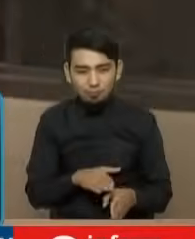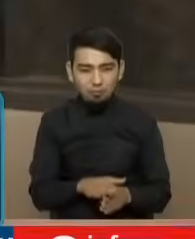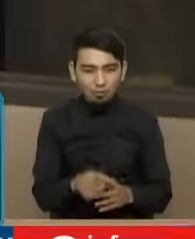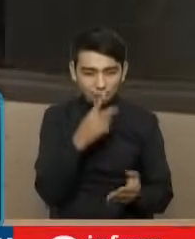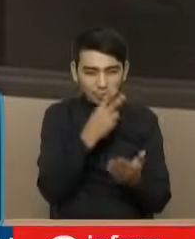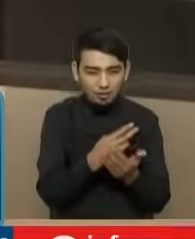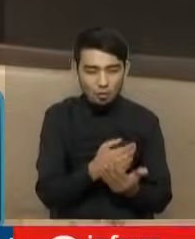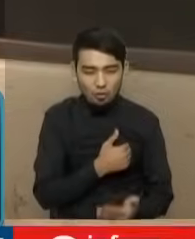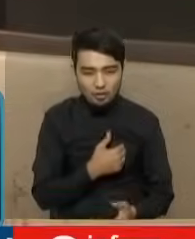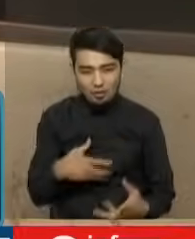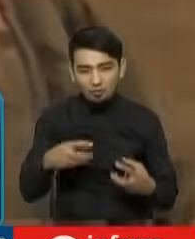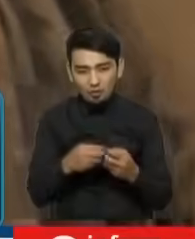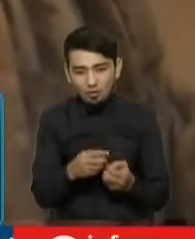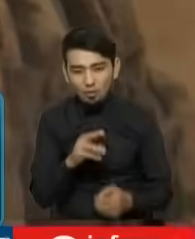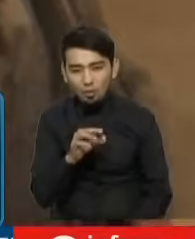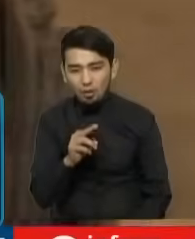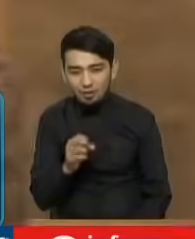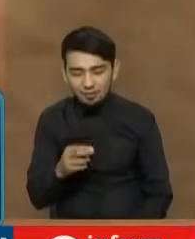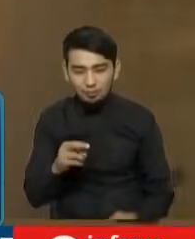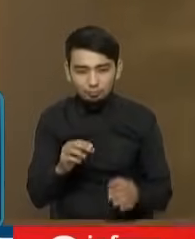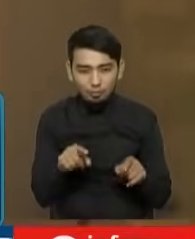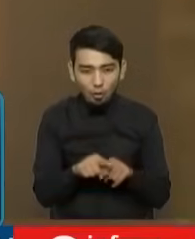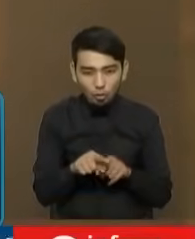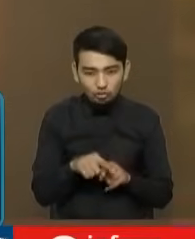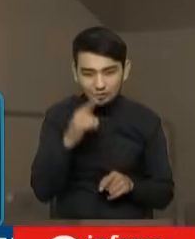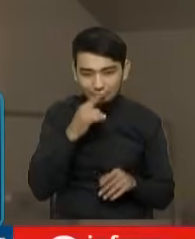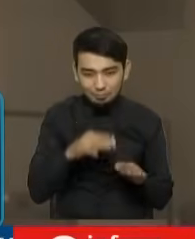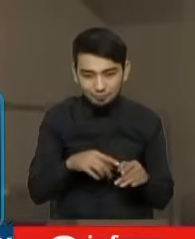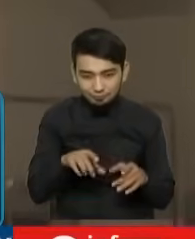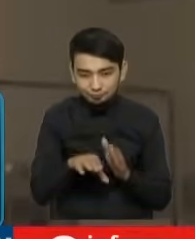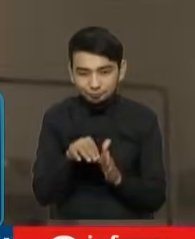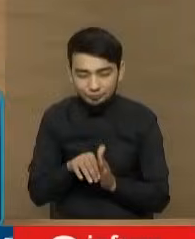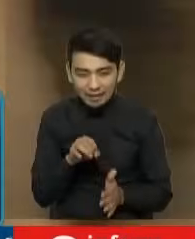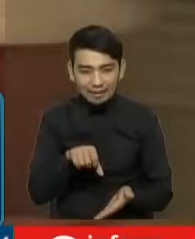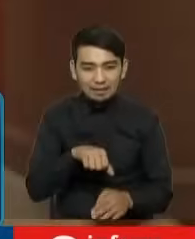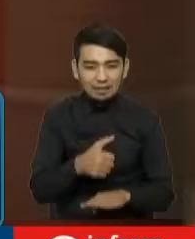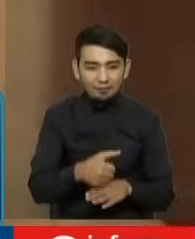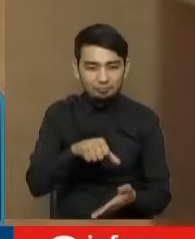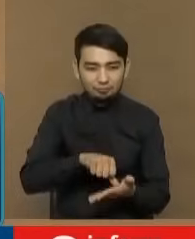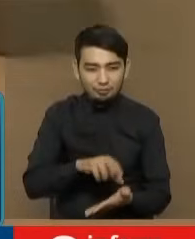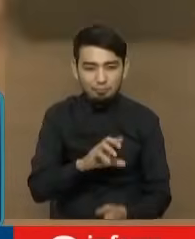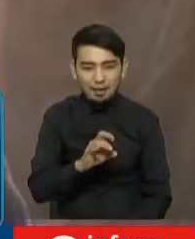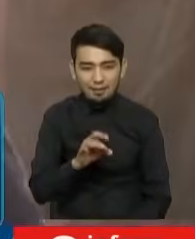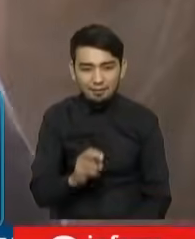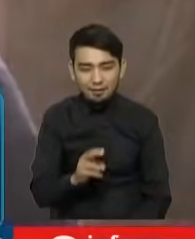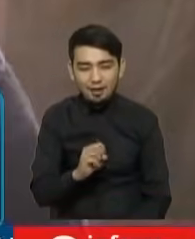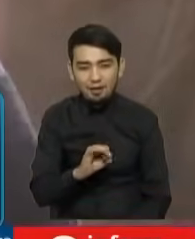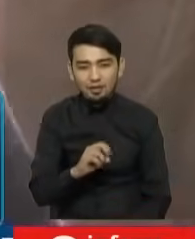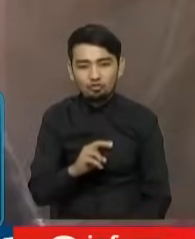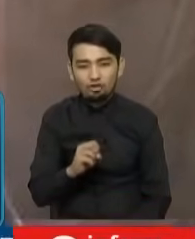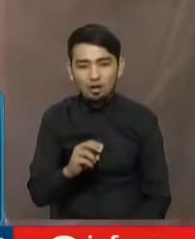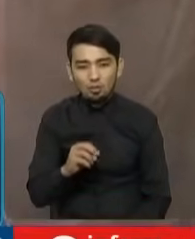авторы подобрали соответствующие локации, реквизит, ну и, конечно же, актерский состав. Главную роль исполнил Берик Айджанов. Мой